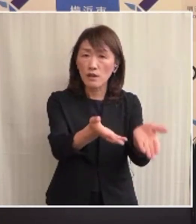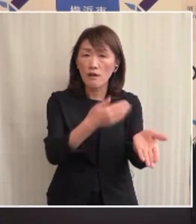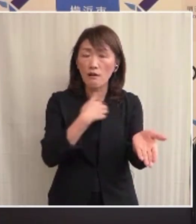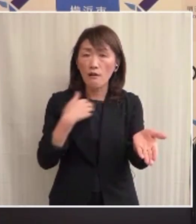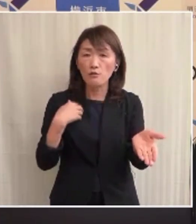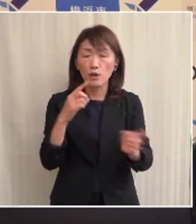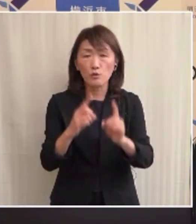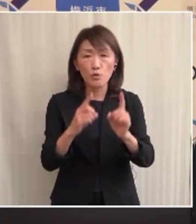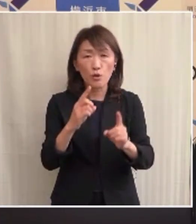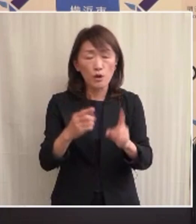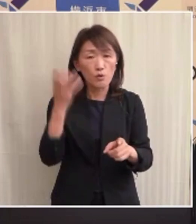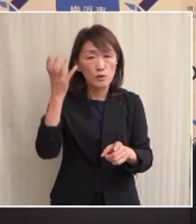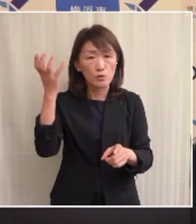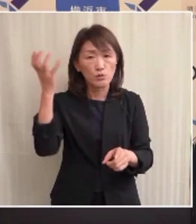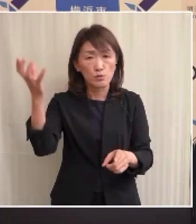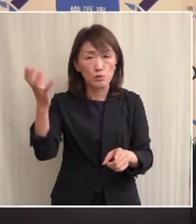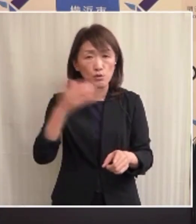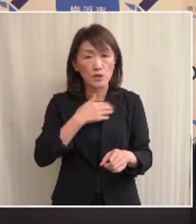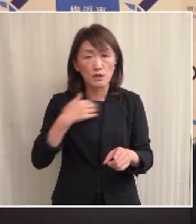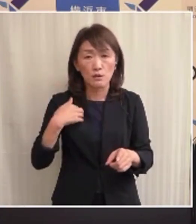ういうことも想定していらっしゃるんでしょう